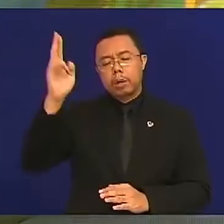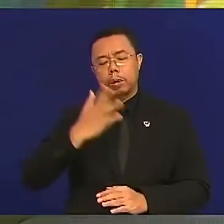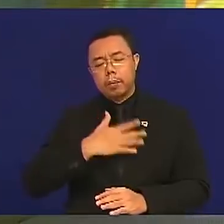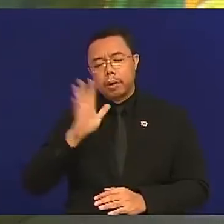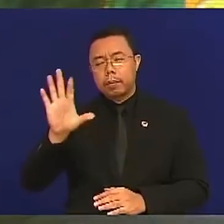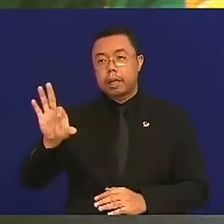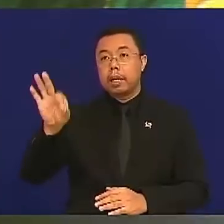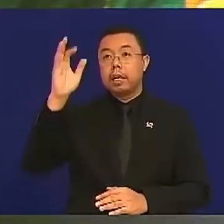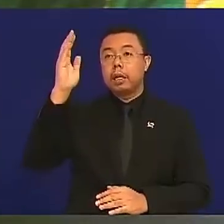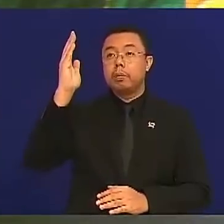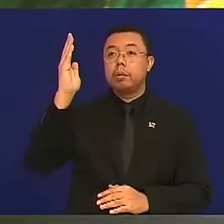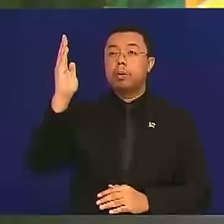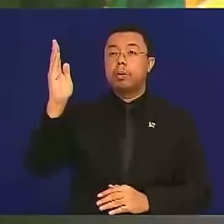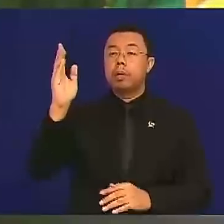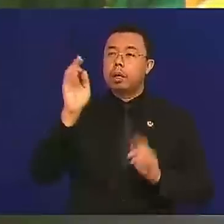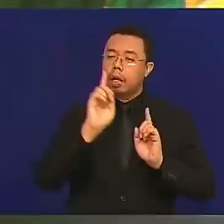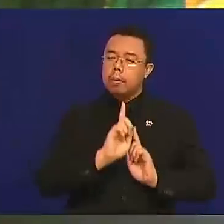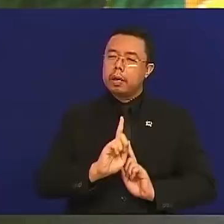Tuhan, ku memilihmu,